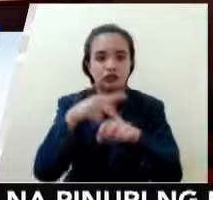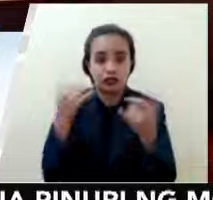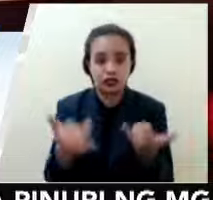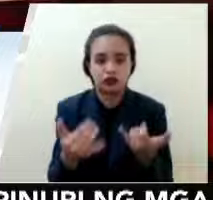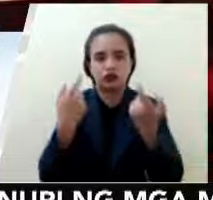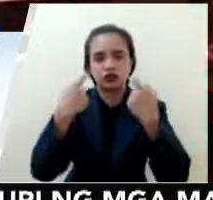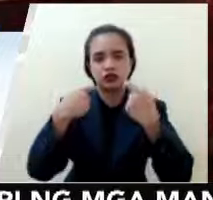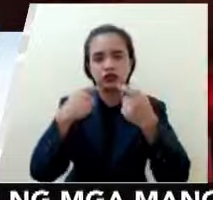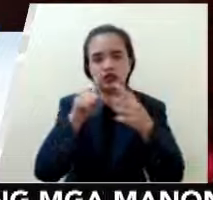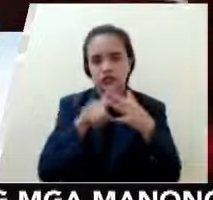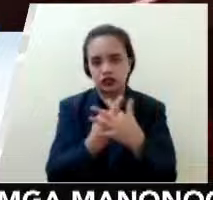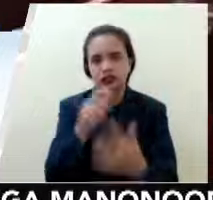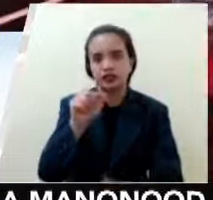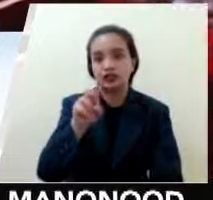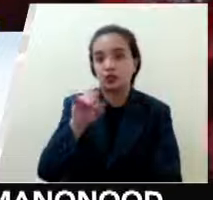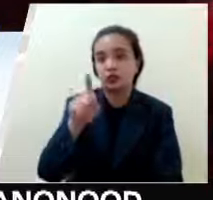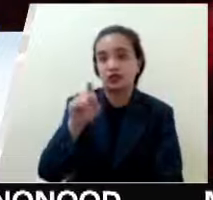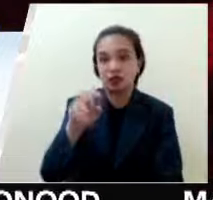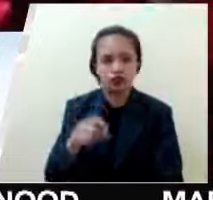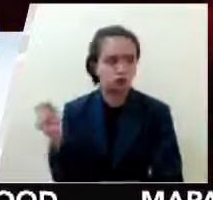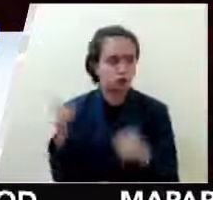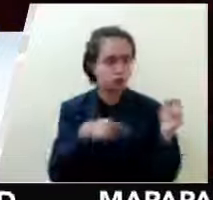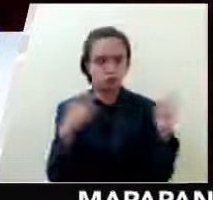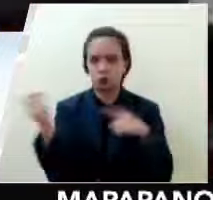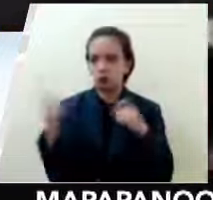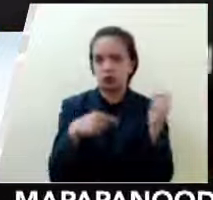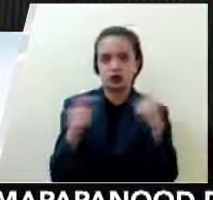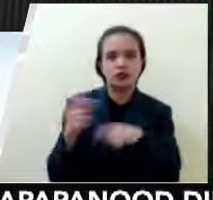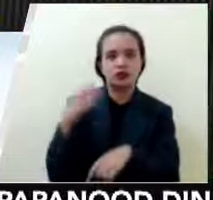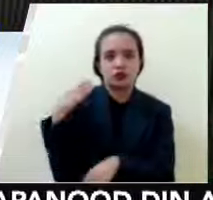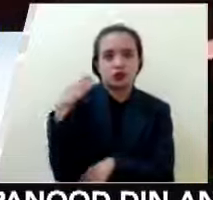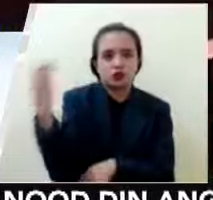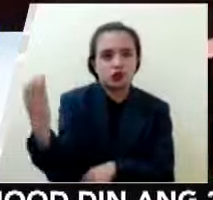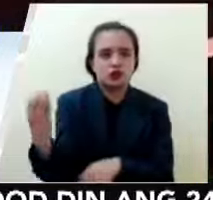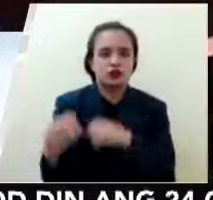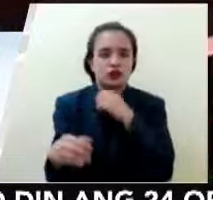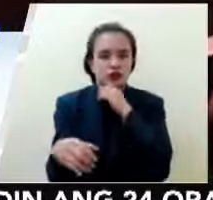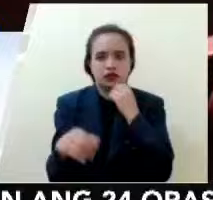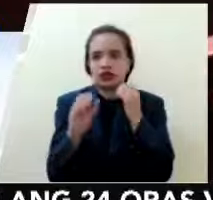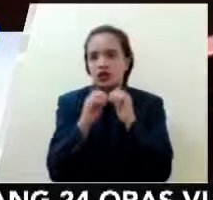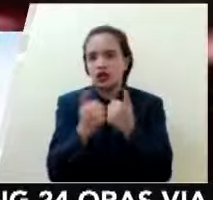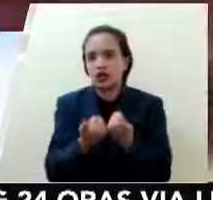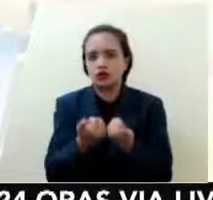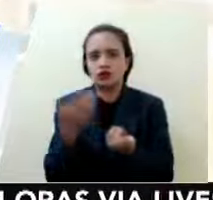Yung bardagula ng mga coaches, grabe, yung chemistry nila kung paano sila